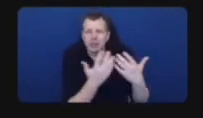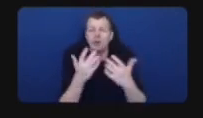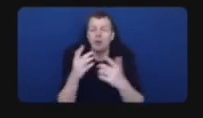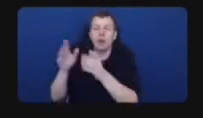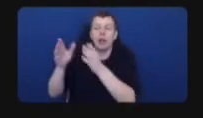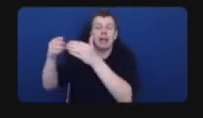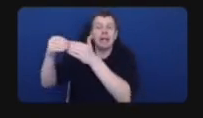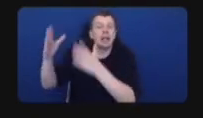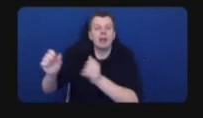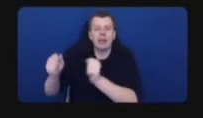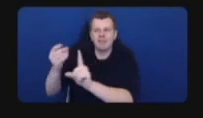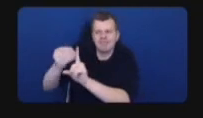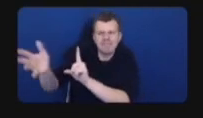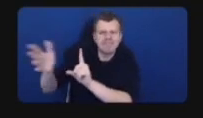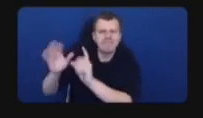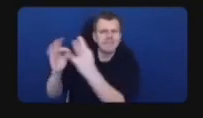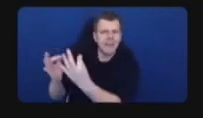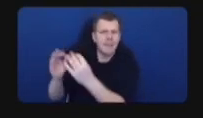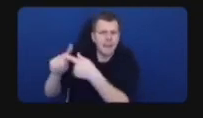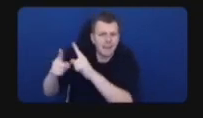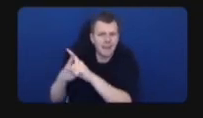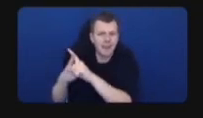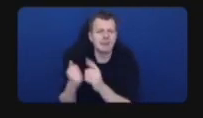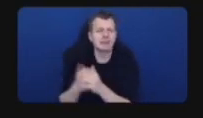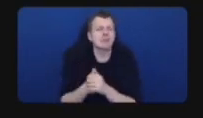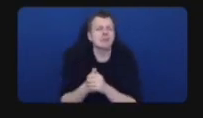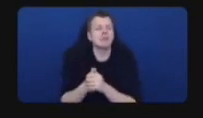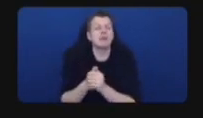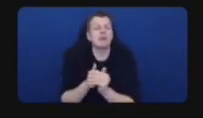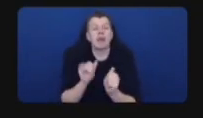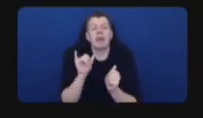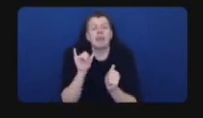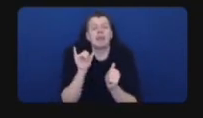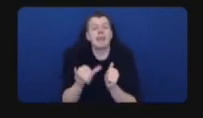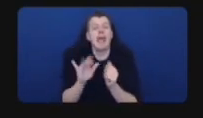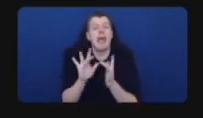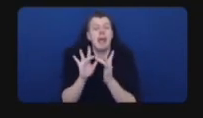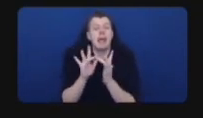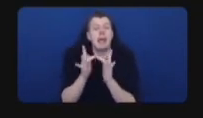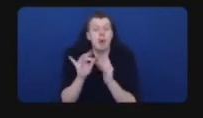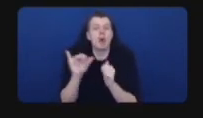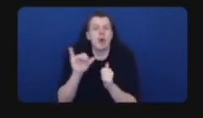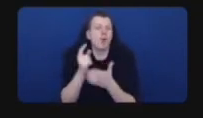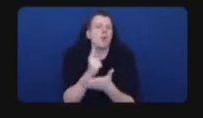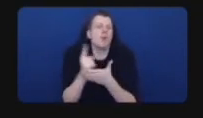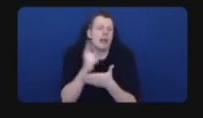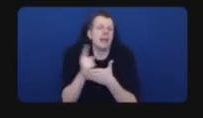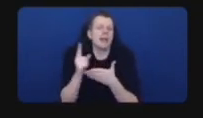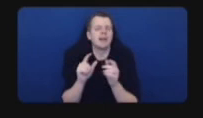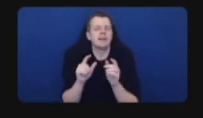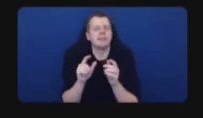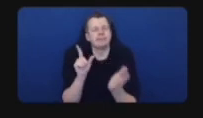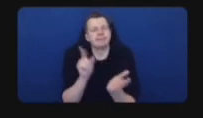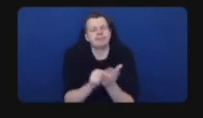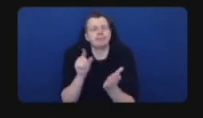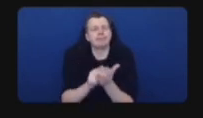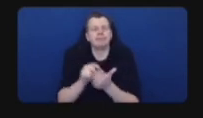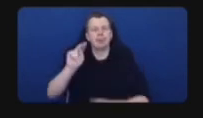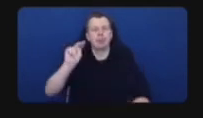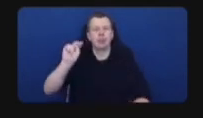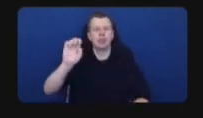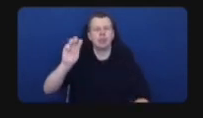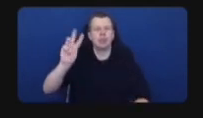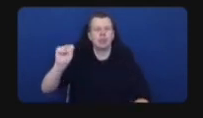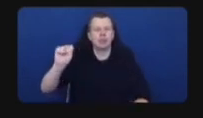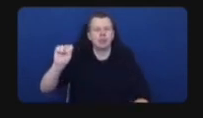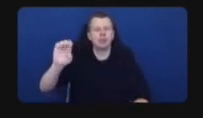信息一些活动他们都会发短信给你。或者你们可以上网站去第